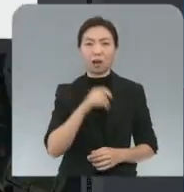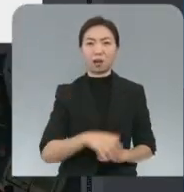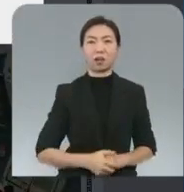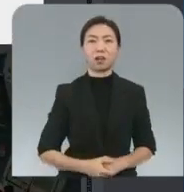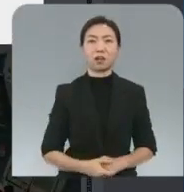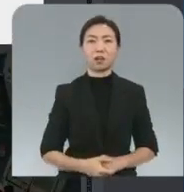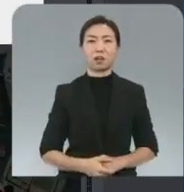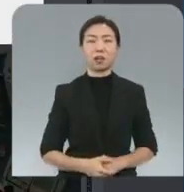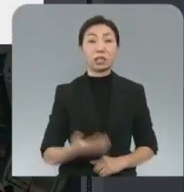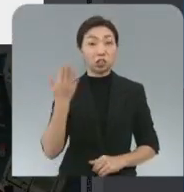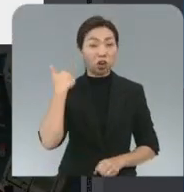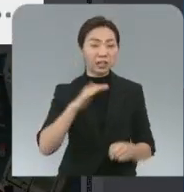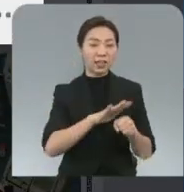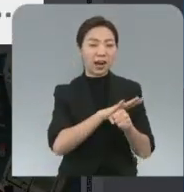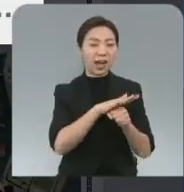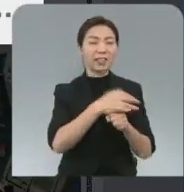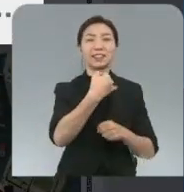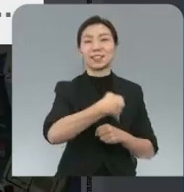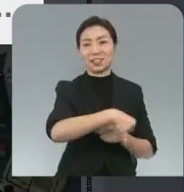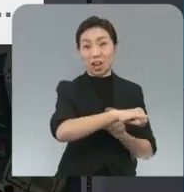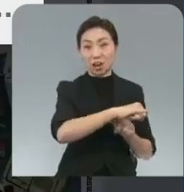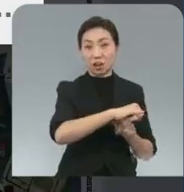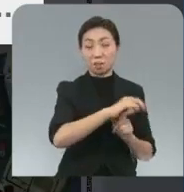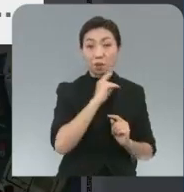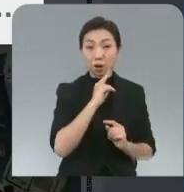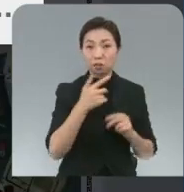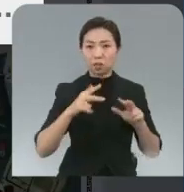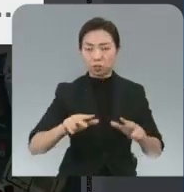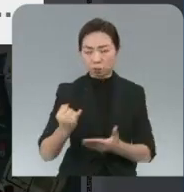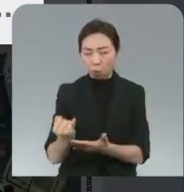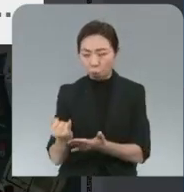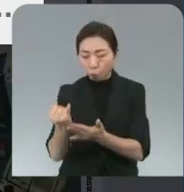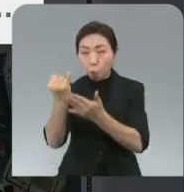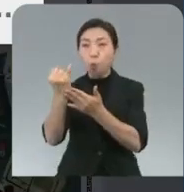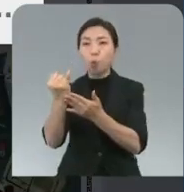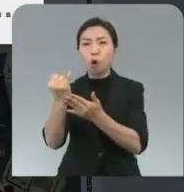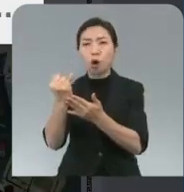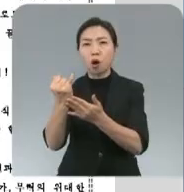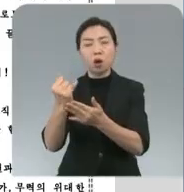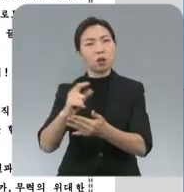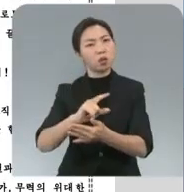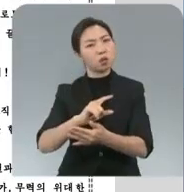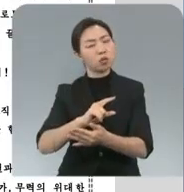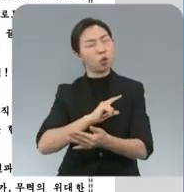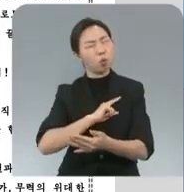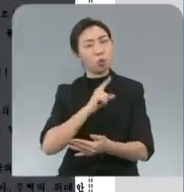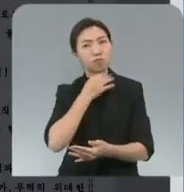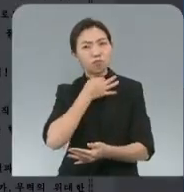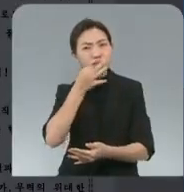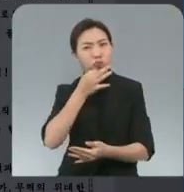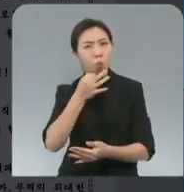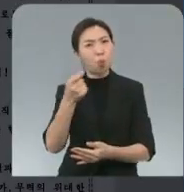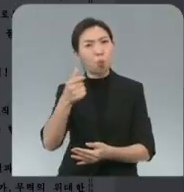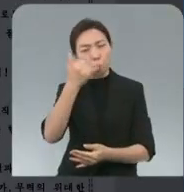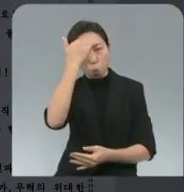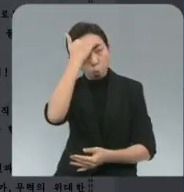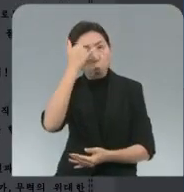は我が人民が自らの力で作り上げた巨大な創造物だと強調しましたそして